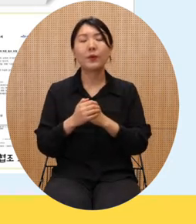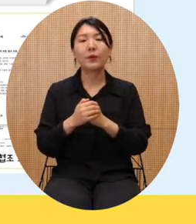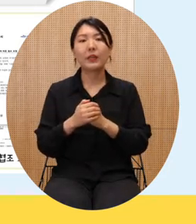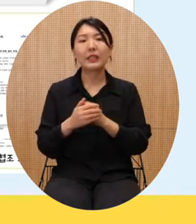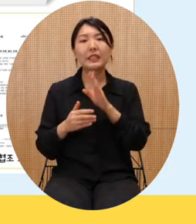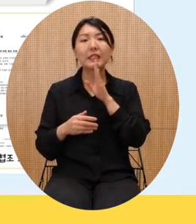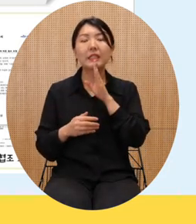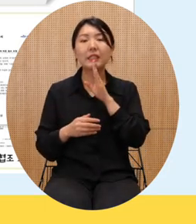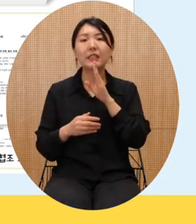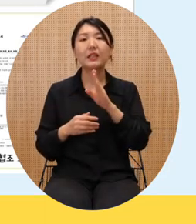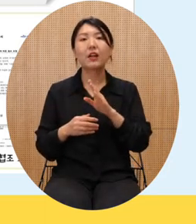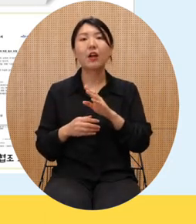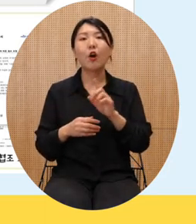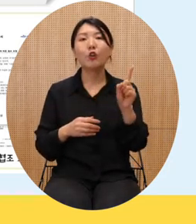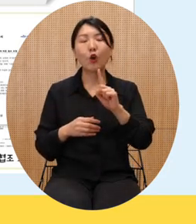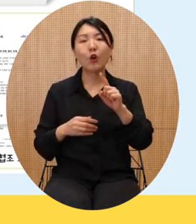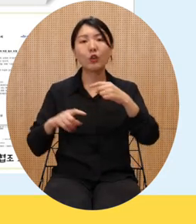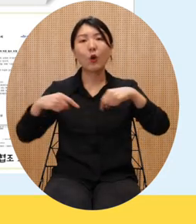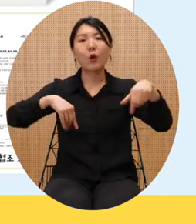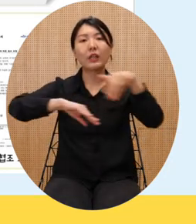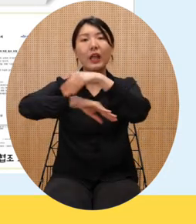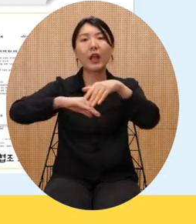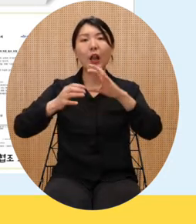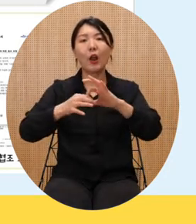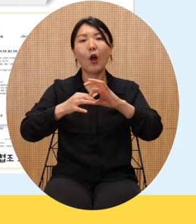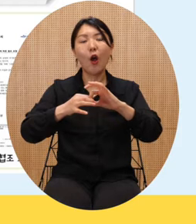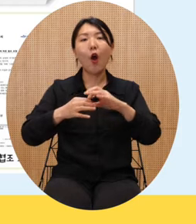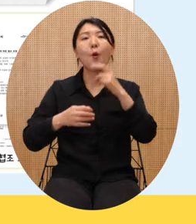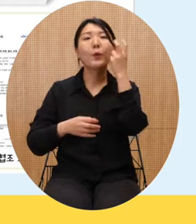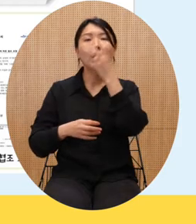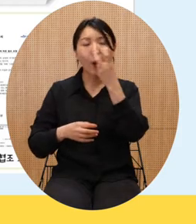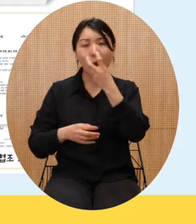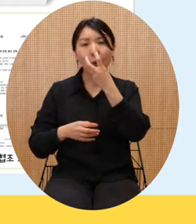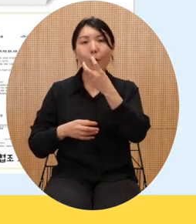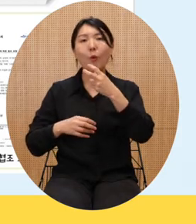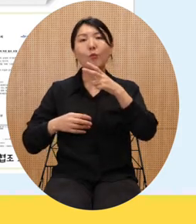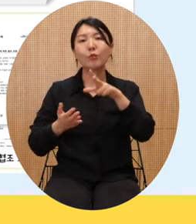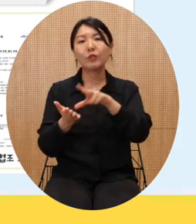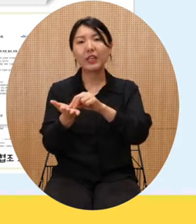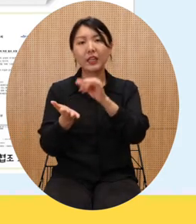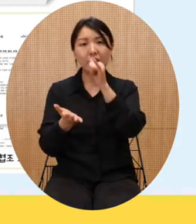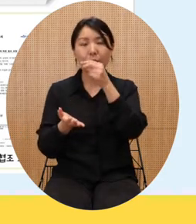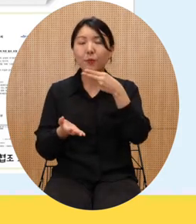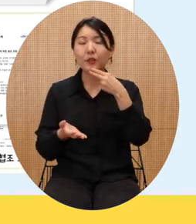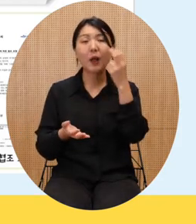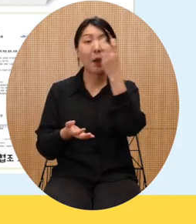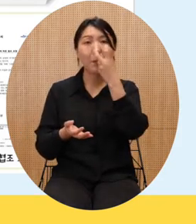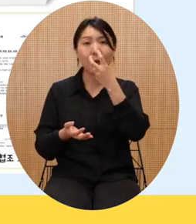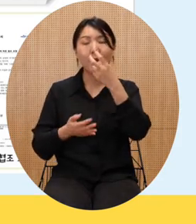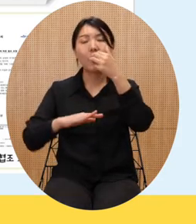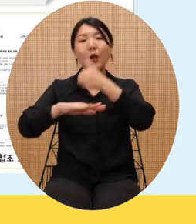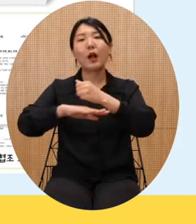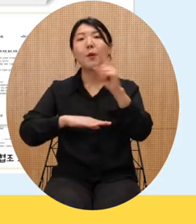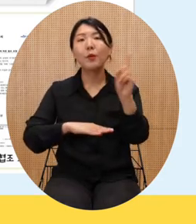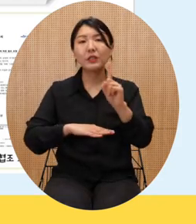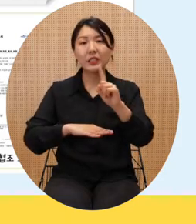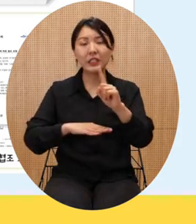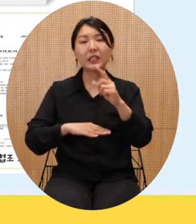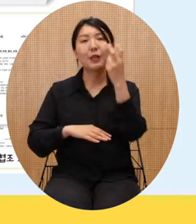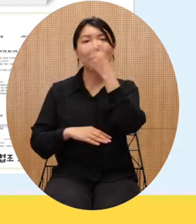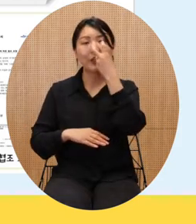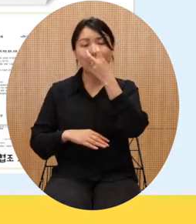되겠습니다. 사실 이렇게 어떤 정책에 관해서 모니터링을 하고 문제가 없는지를 살피고